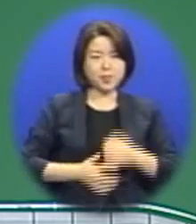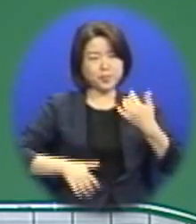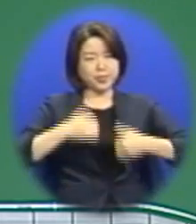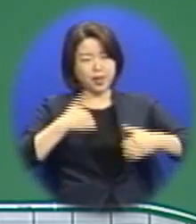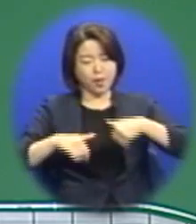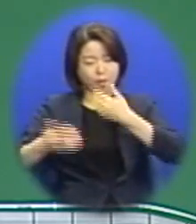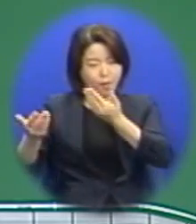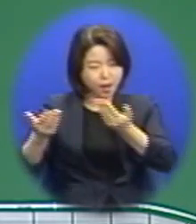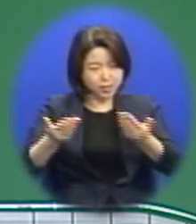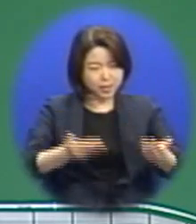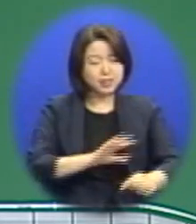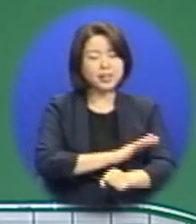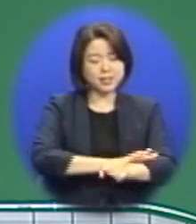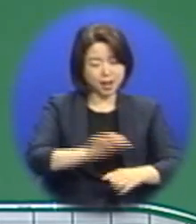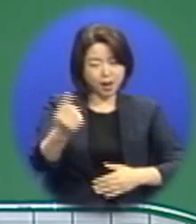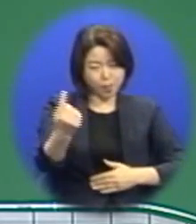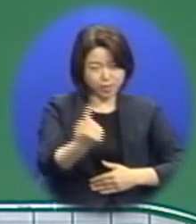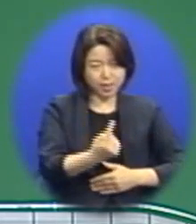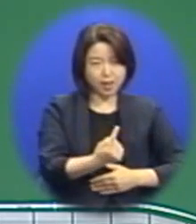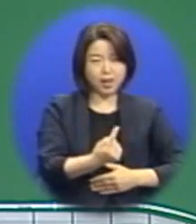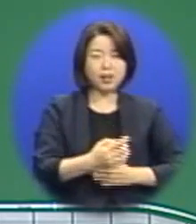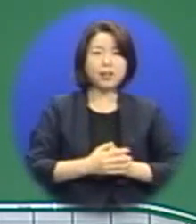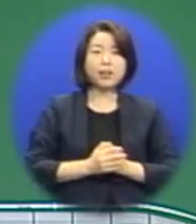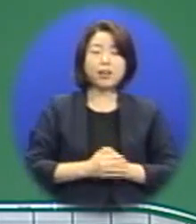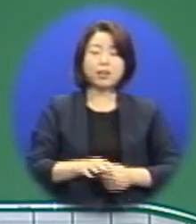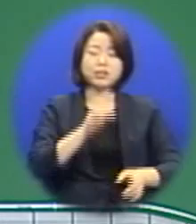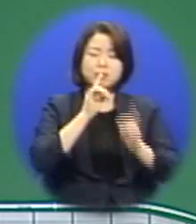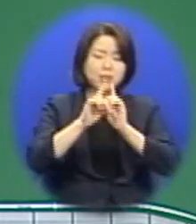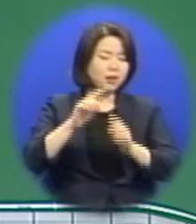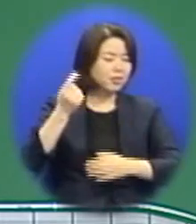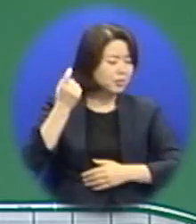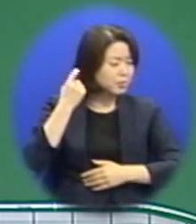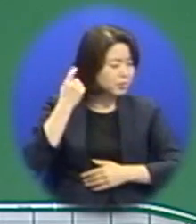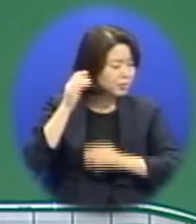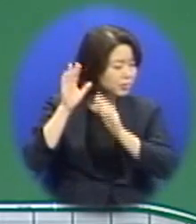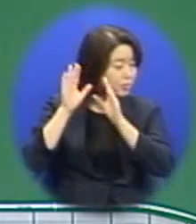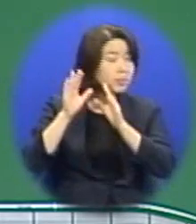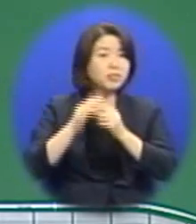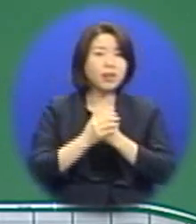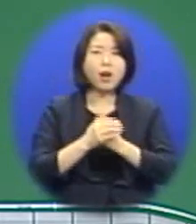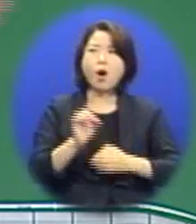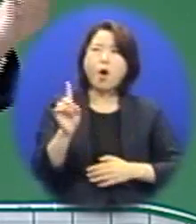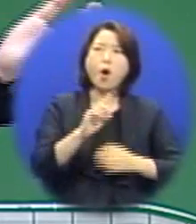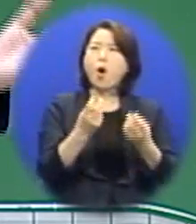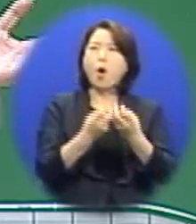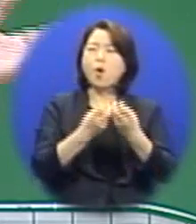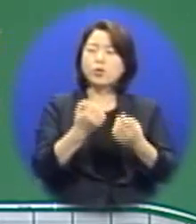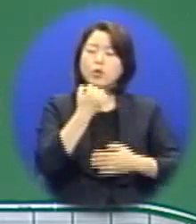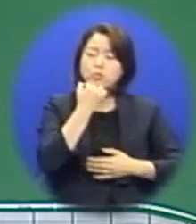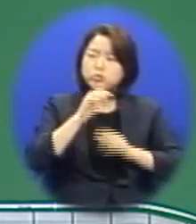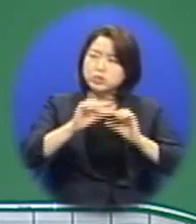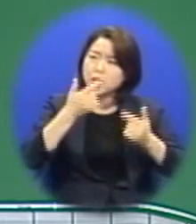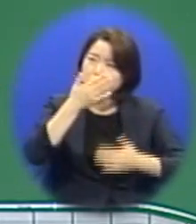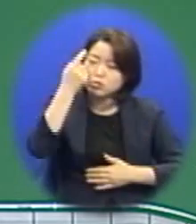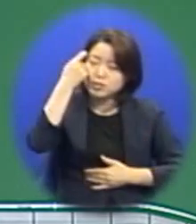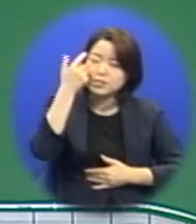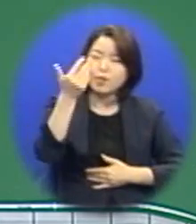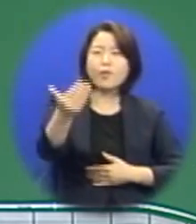환영한다, 잘 왔다. 그 말씀을 듣는데 어떻게 안 웃을 수가